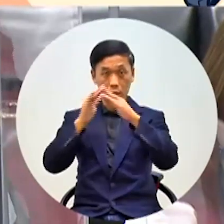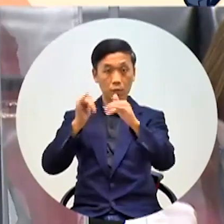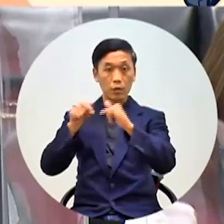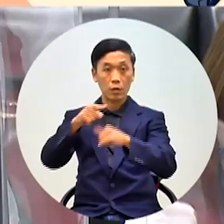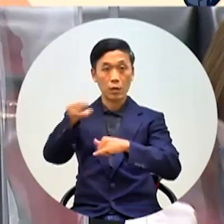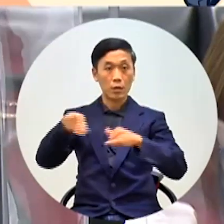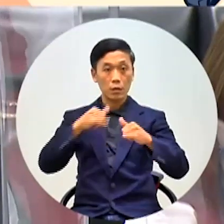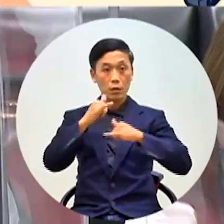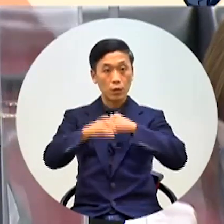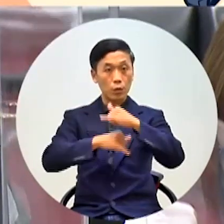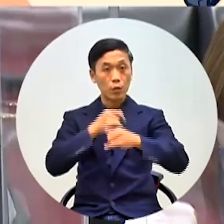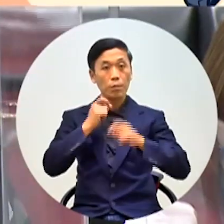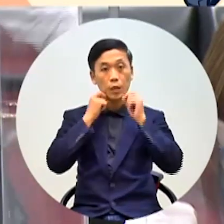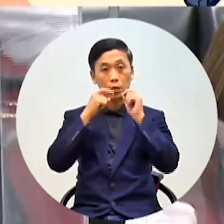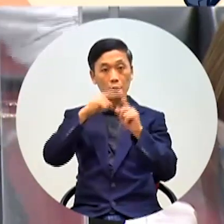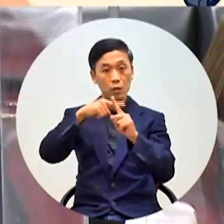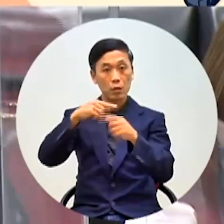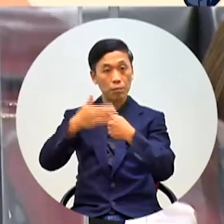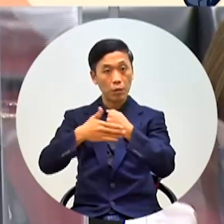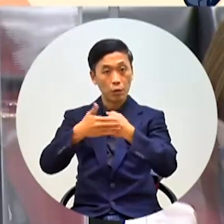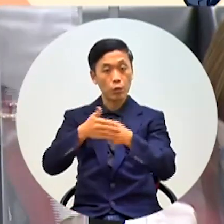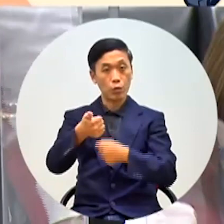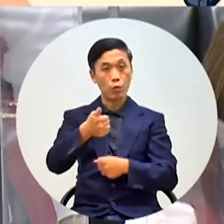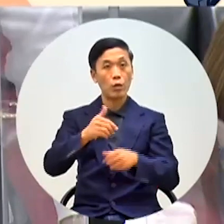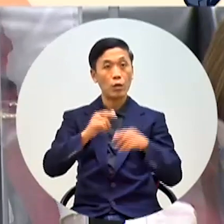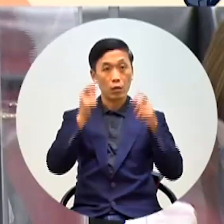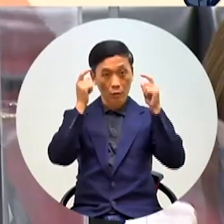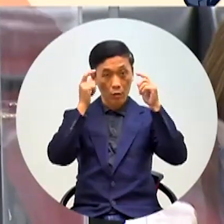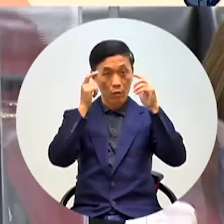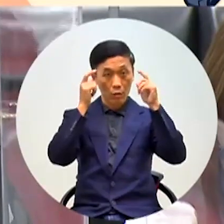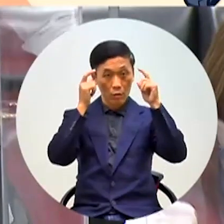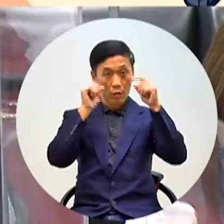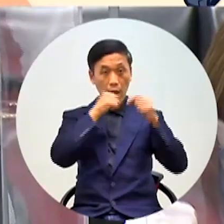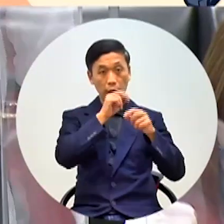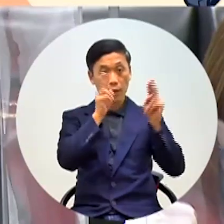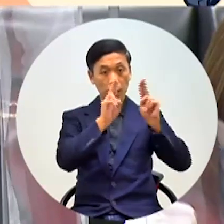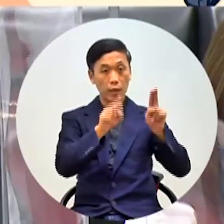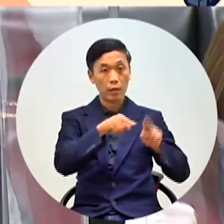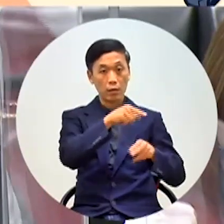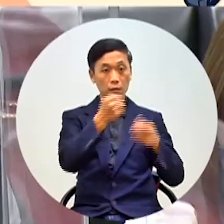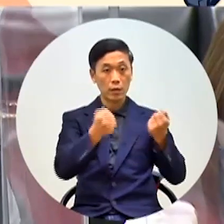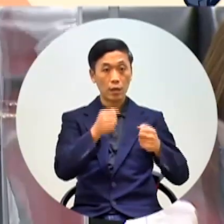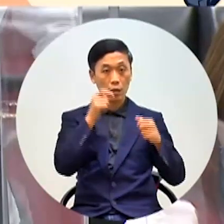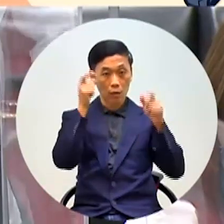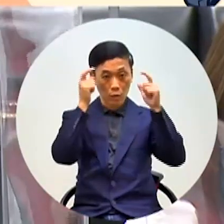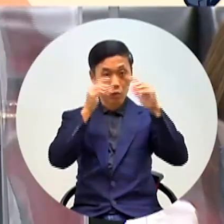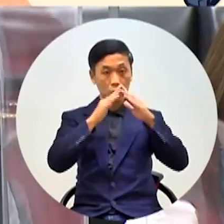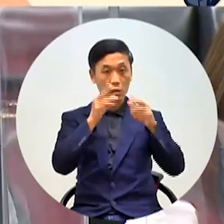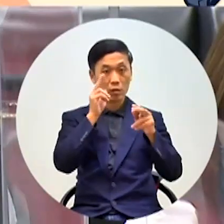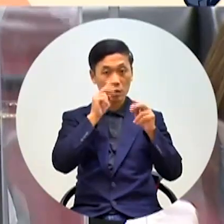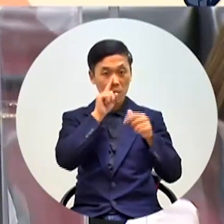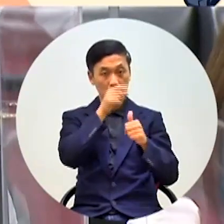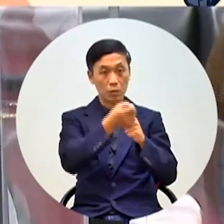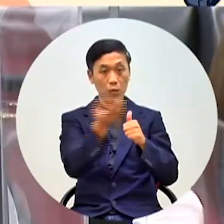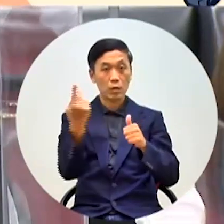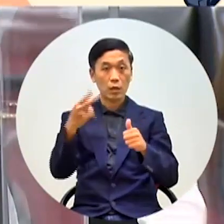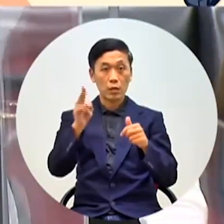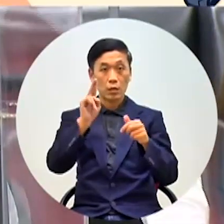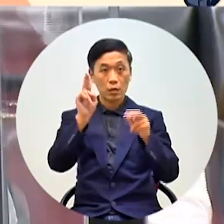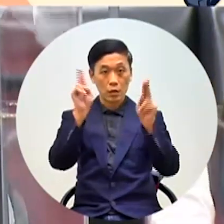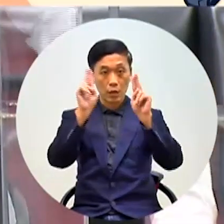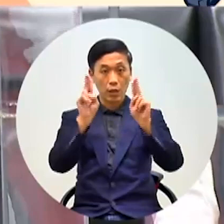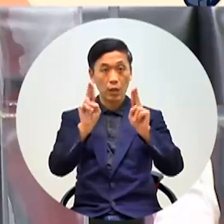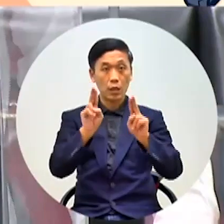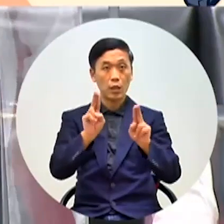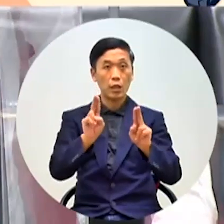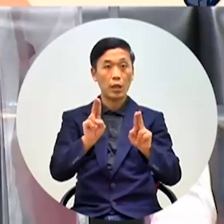过好嘛。台中在咱这糟蹋地方，在咱这污染，但是清电永远拢是咱上